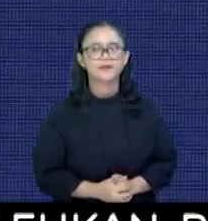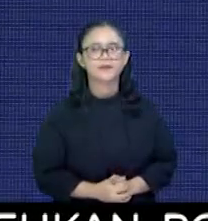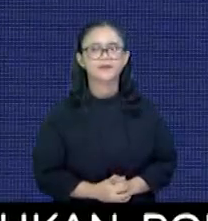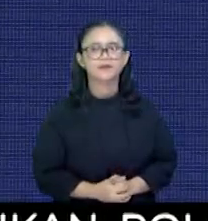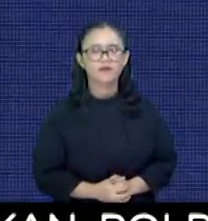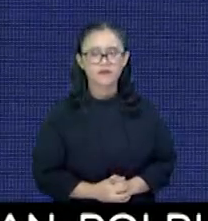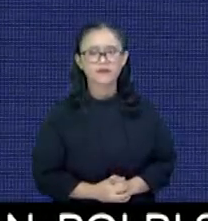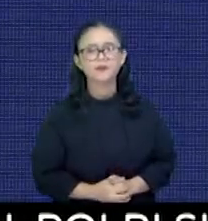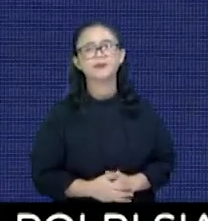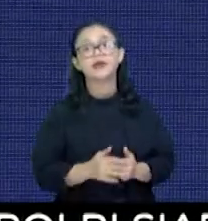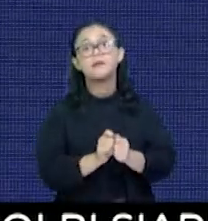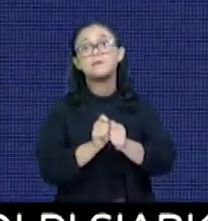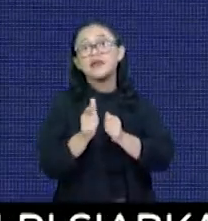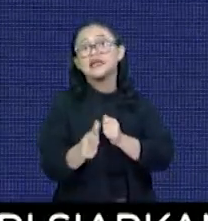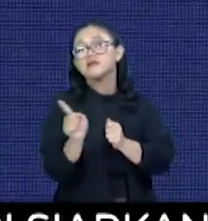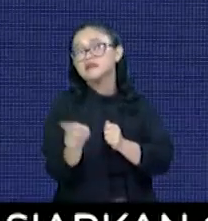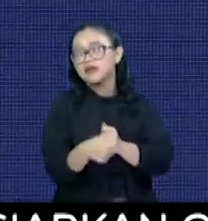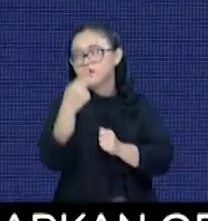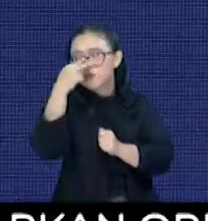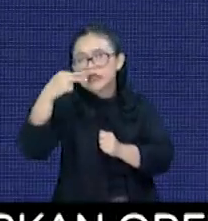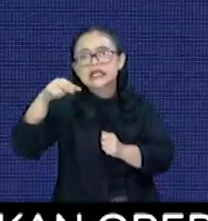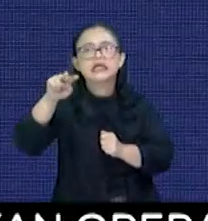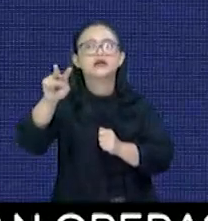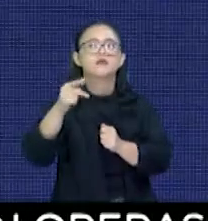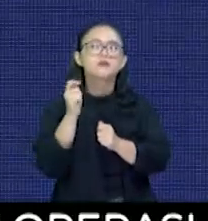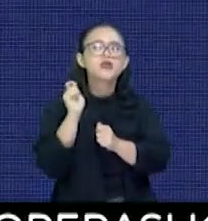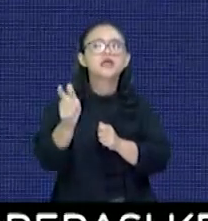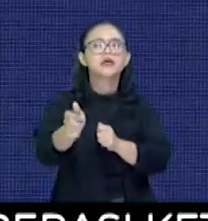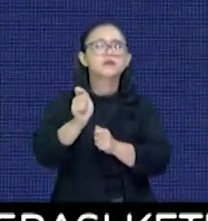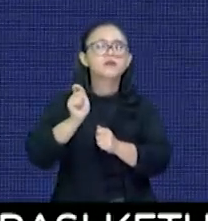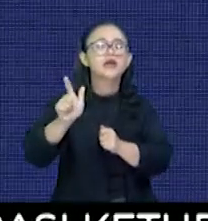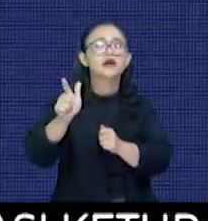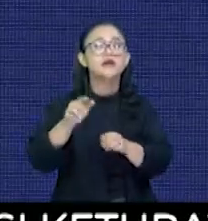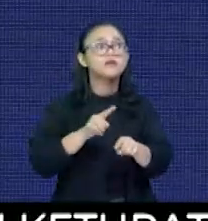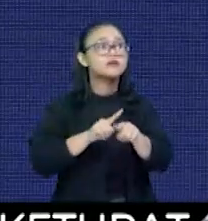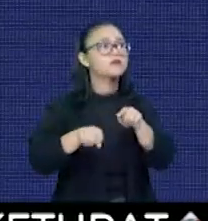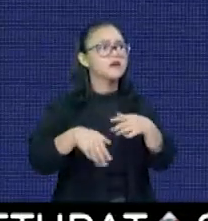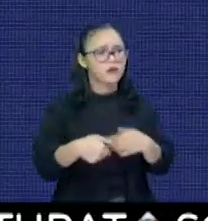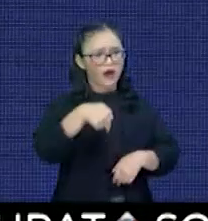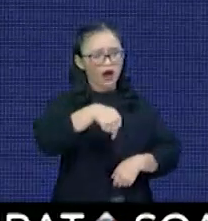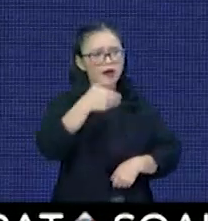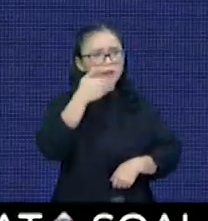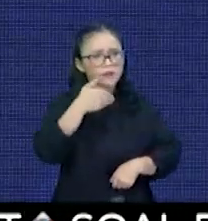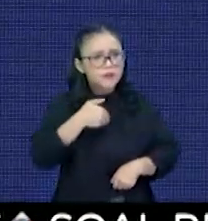Hai belinya barang-barang impor semuanya pada Gita memiliki